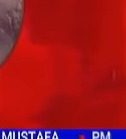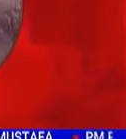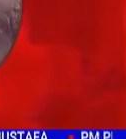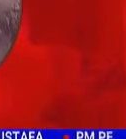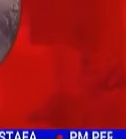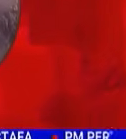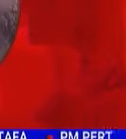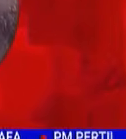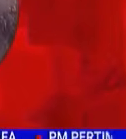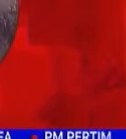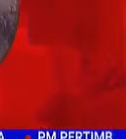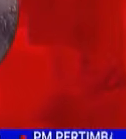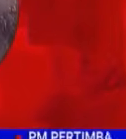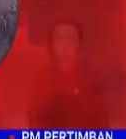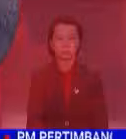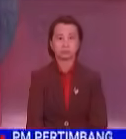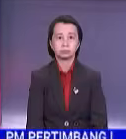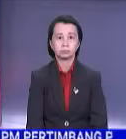Hai